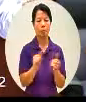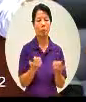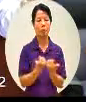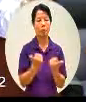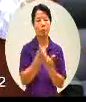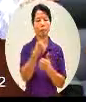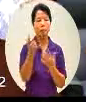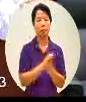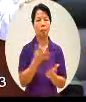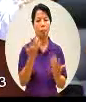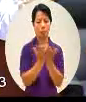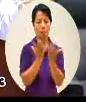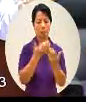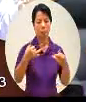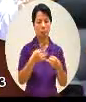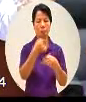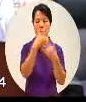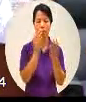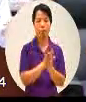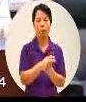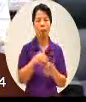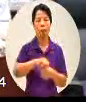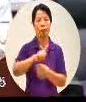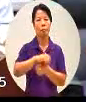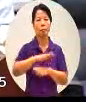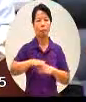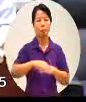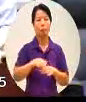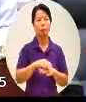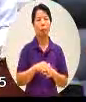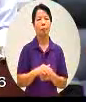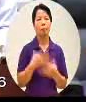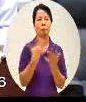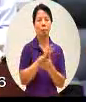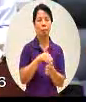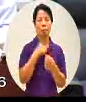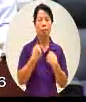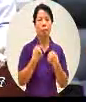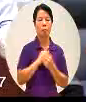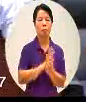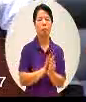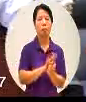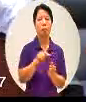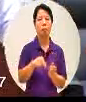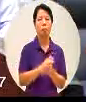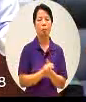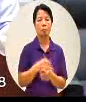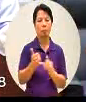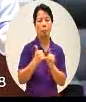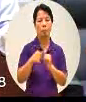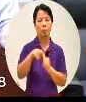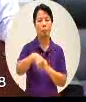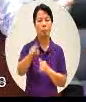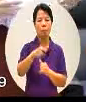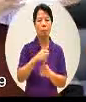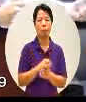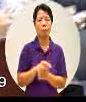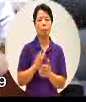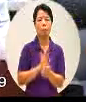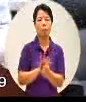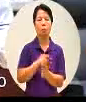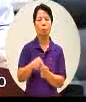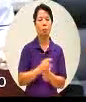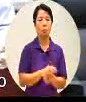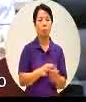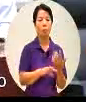吼、哦。过来，同步要记得学习服务。什么叫学习服务？你得去社区服务。啊！你去对